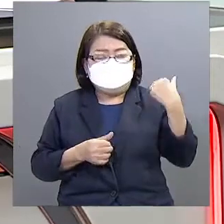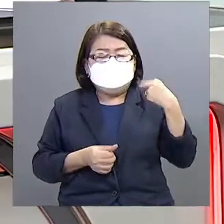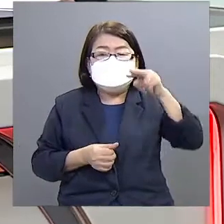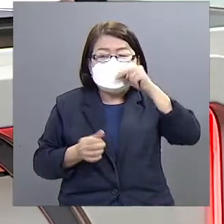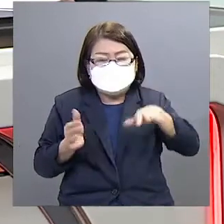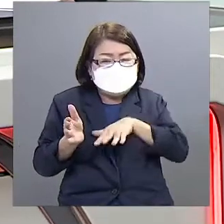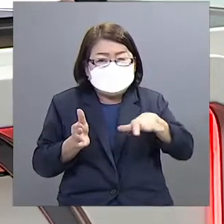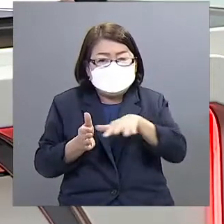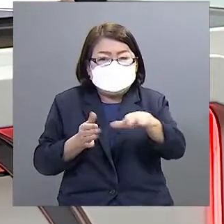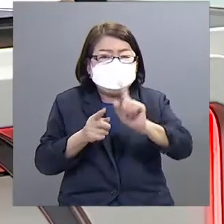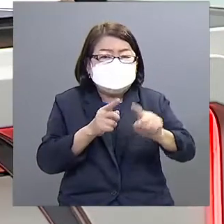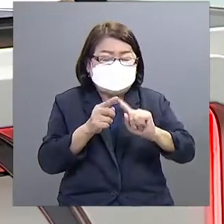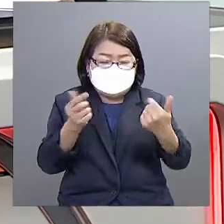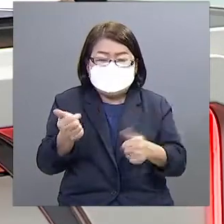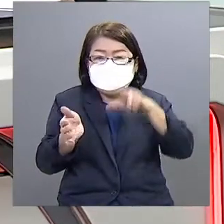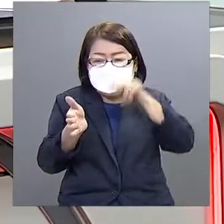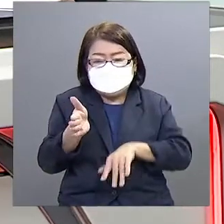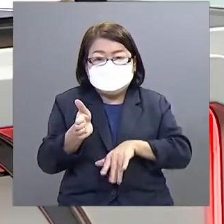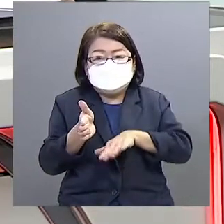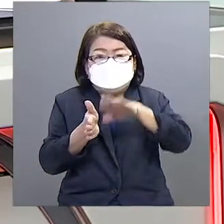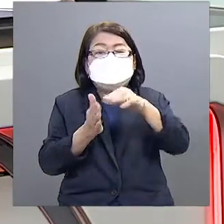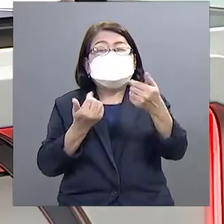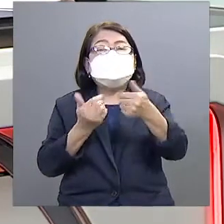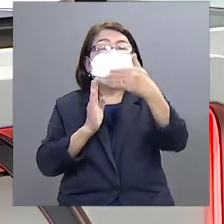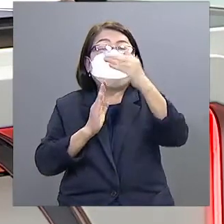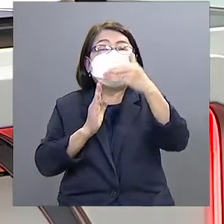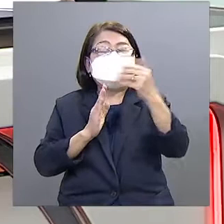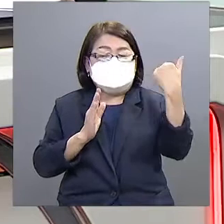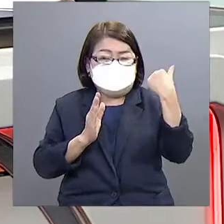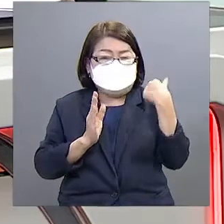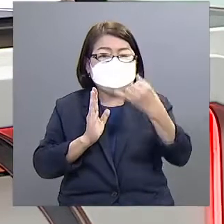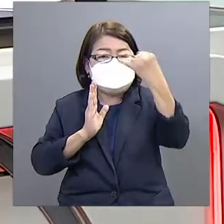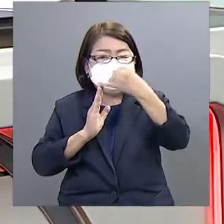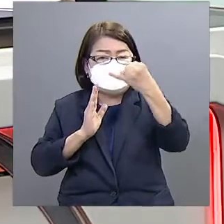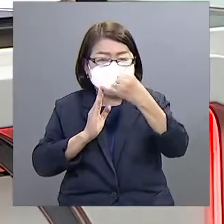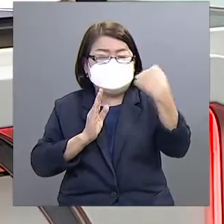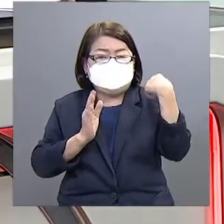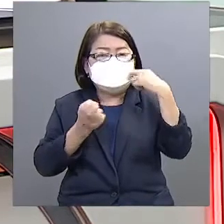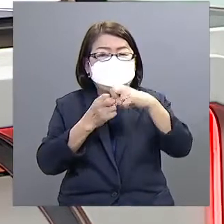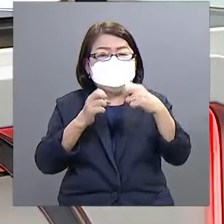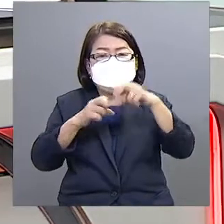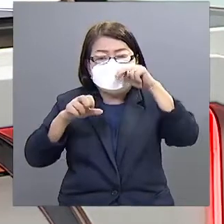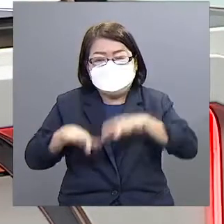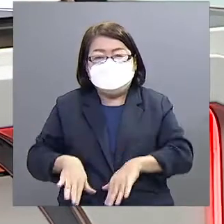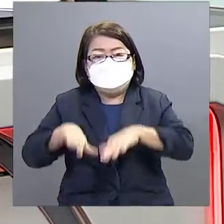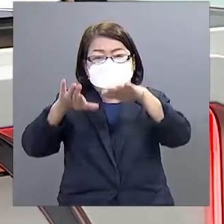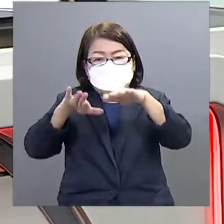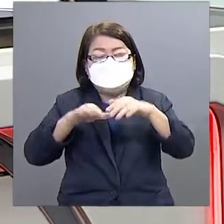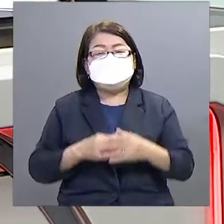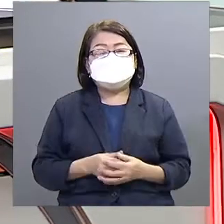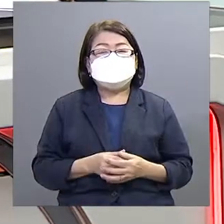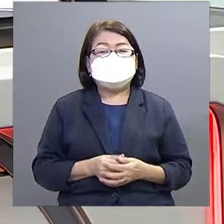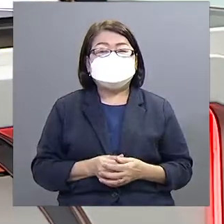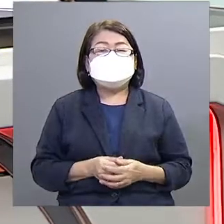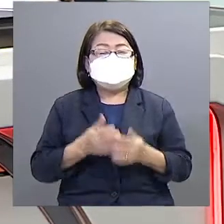โน้มน้ำสูงขึ้นได้เรื่อยที่ภาคเหนือตอนนี้มีบางจังหวัดที่เกิดปัญหาน้ำท่วมน้ำขังแล้วนะคะตอนนี้พยายาม